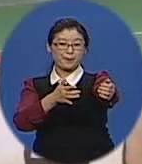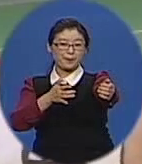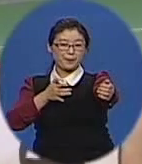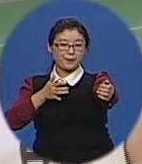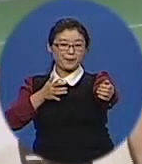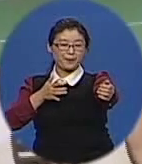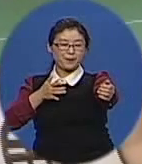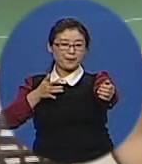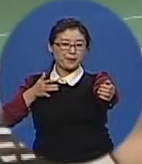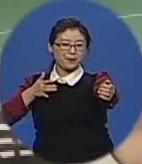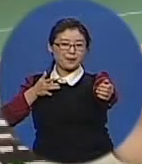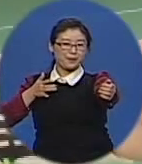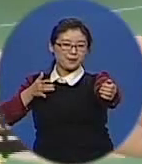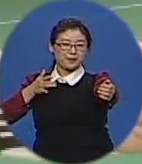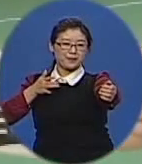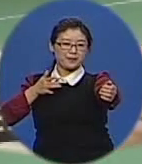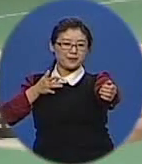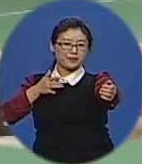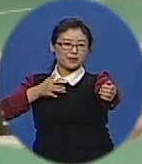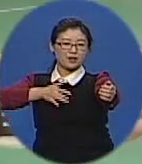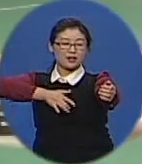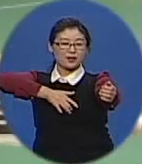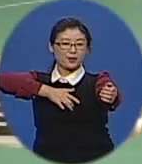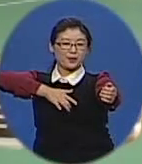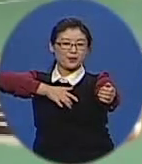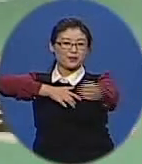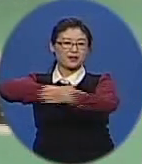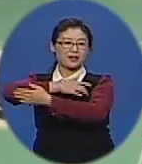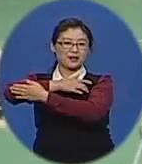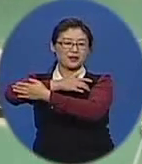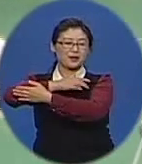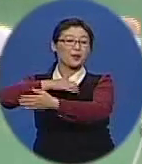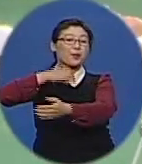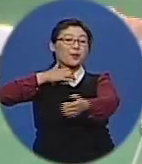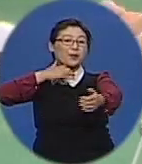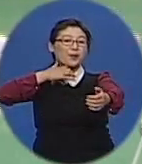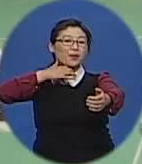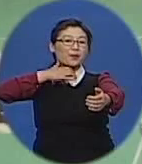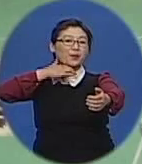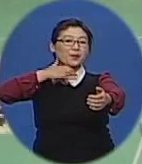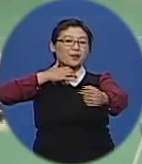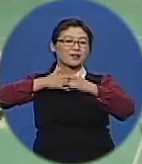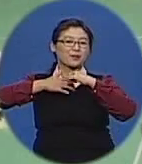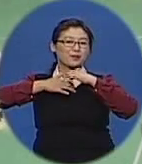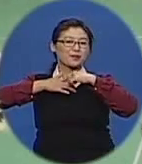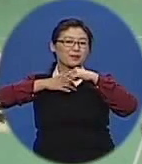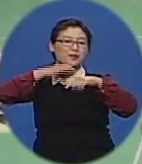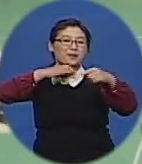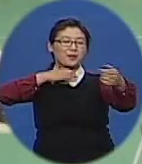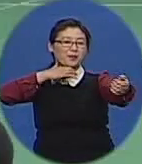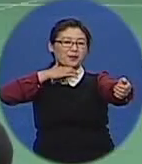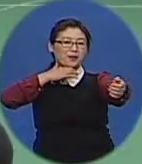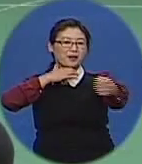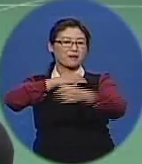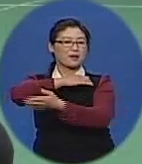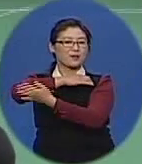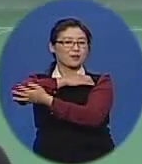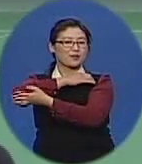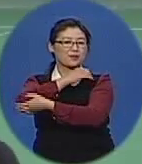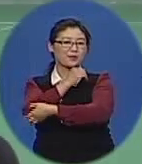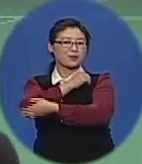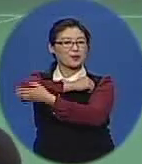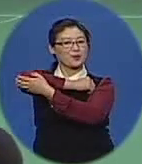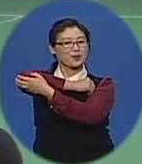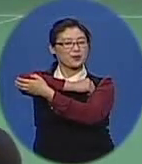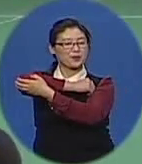한 폼을 퍼주시면 자, 이게 턱 밑으로 들어가야 됩니다. 턱 밑으로 이게 아니라? 예, 이렇게. 턱 밑으로 뒤 팔꿈치를 올리셔야 합니다. 아, 이렇게?